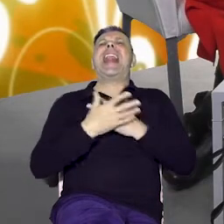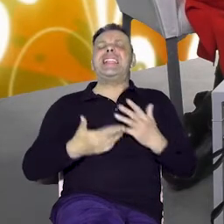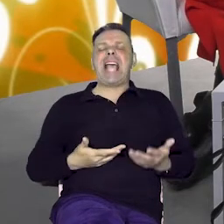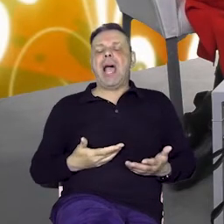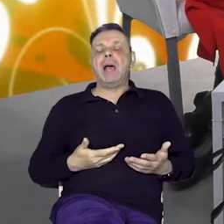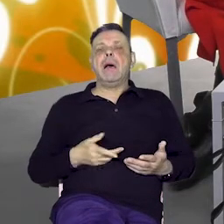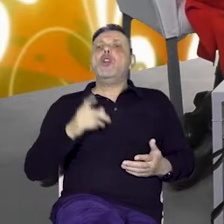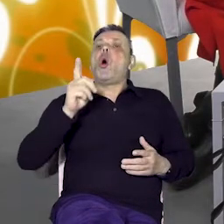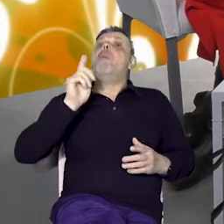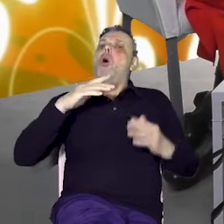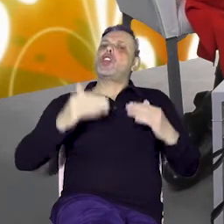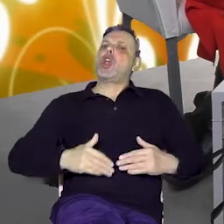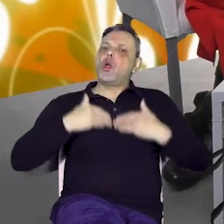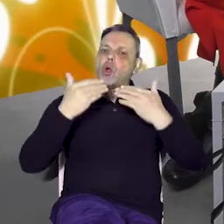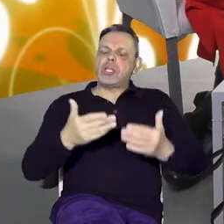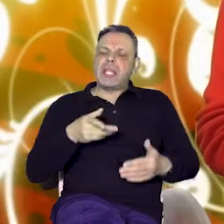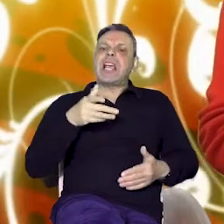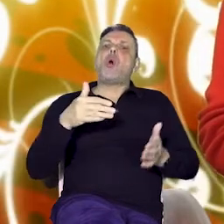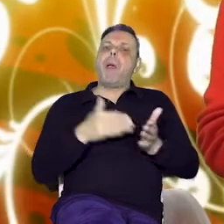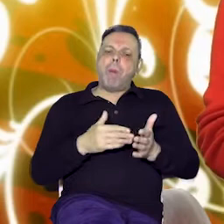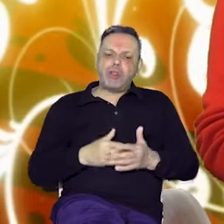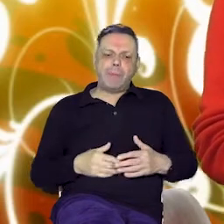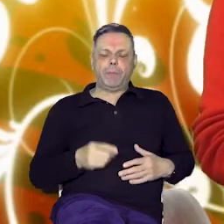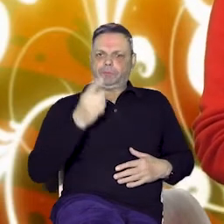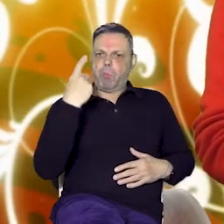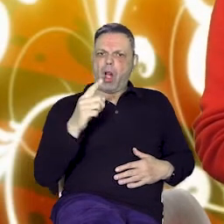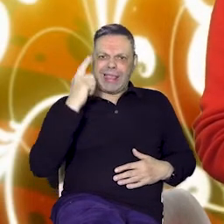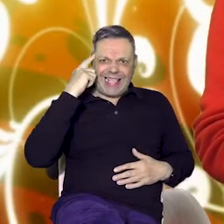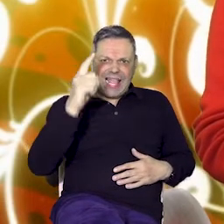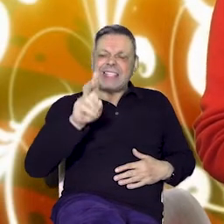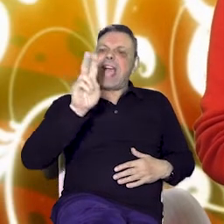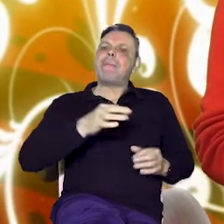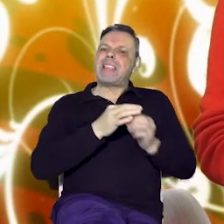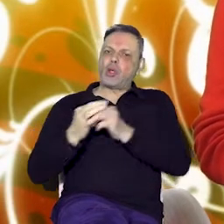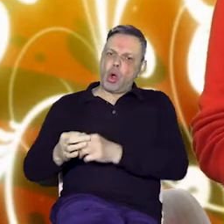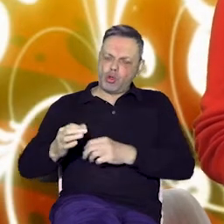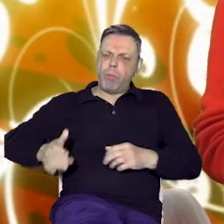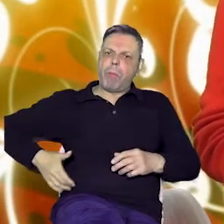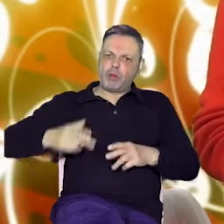odgoditi. No, što je potrebno za to? Prvo je potrebno da znate da imate kroničnu bubrežnu bolest.